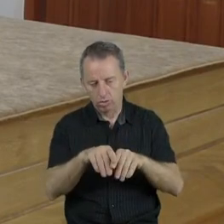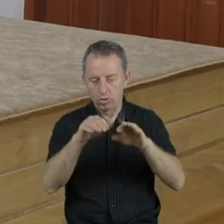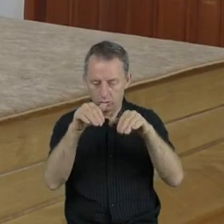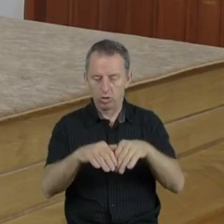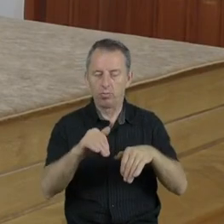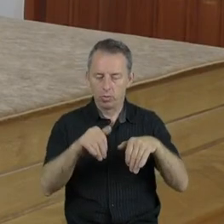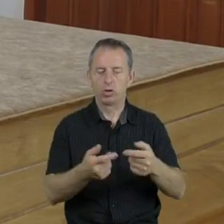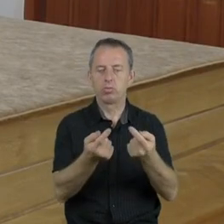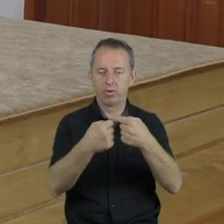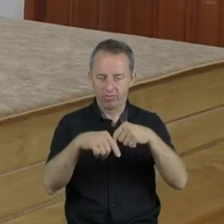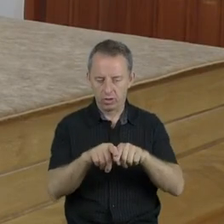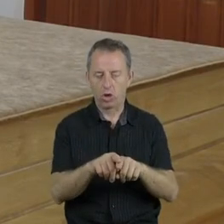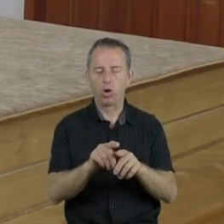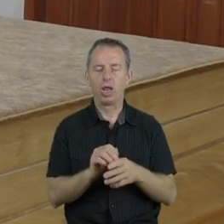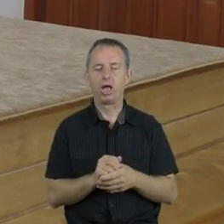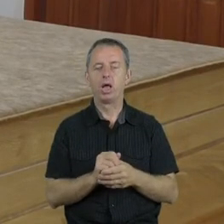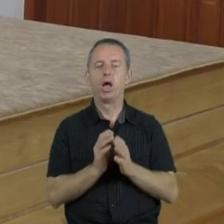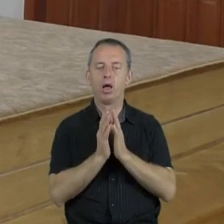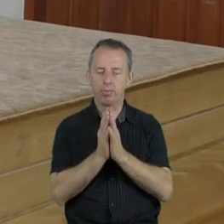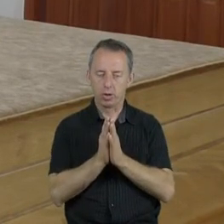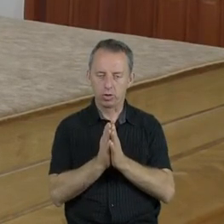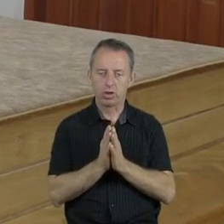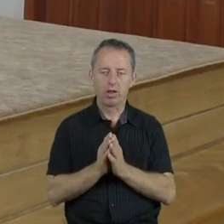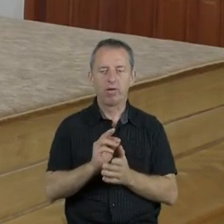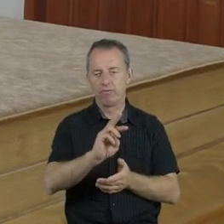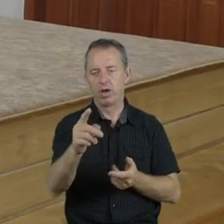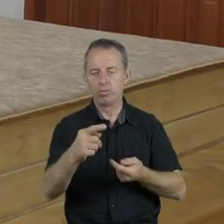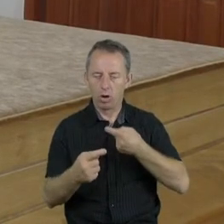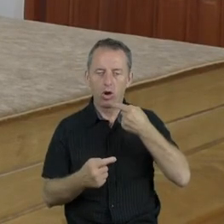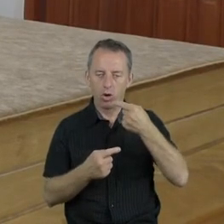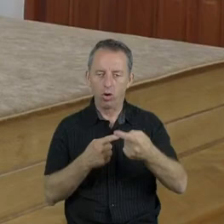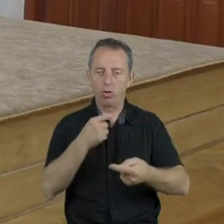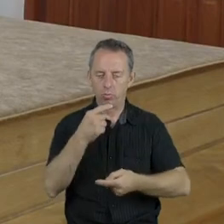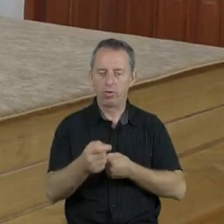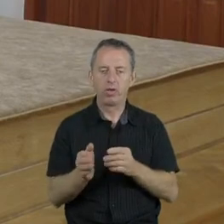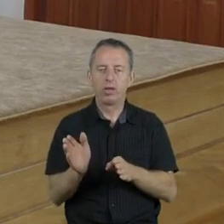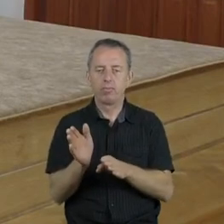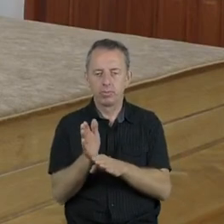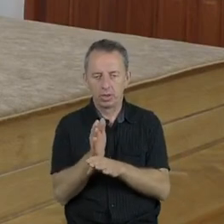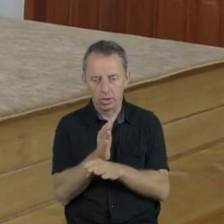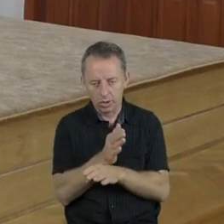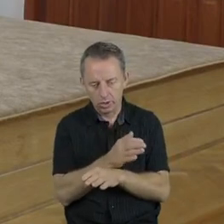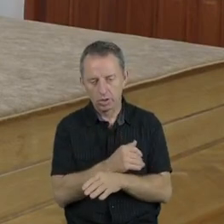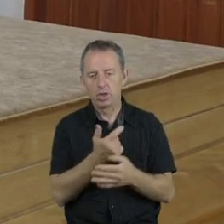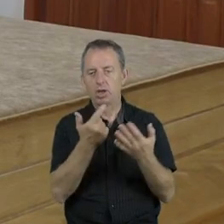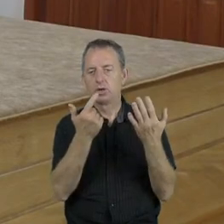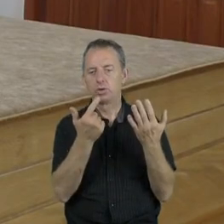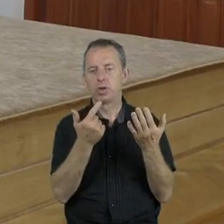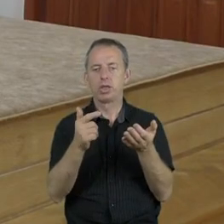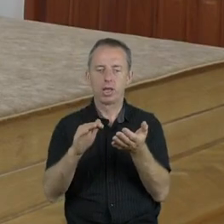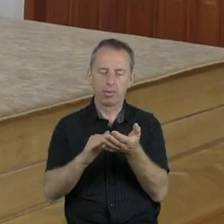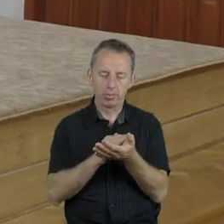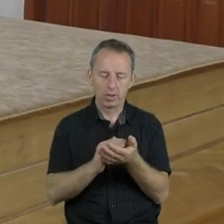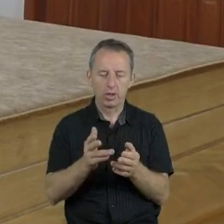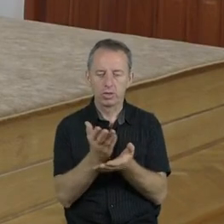dokonaliśmy. I pokrótce Wam opowiem, bo już minęło 7 miesięcy,